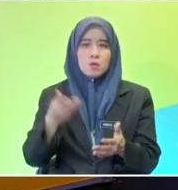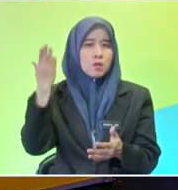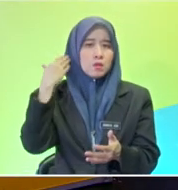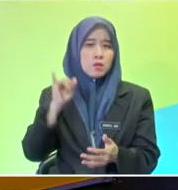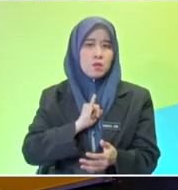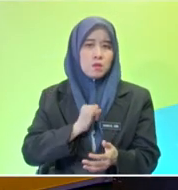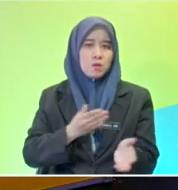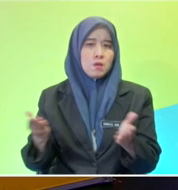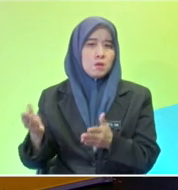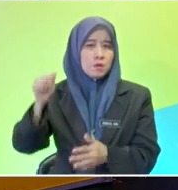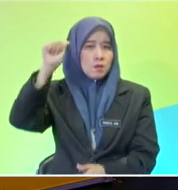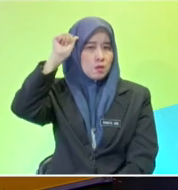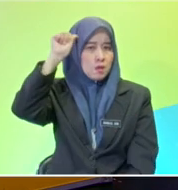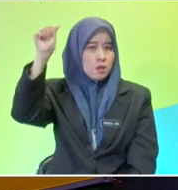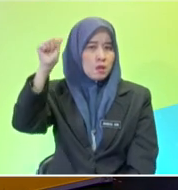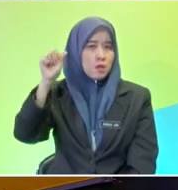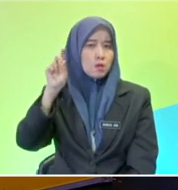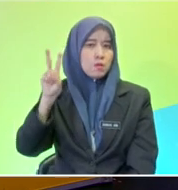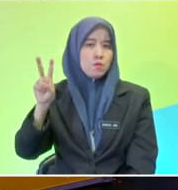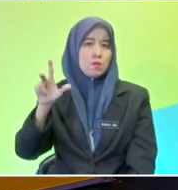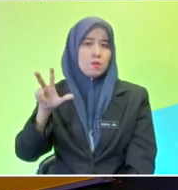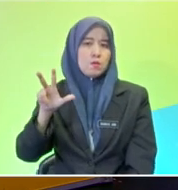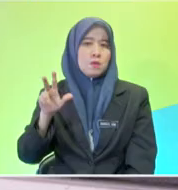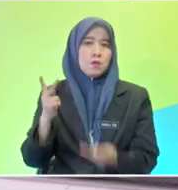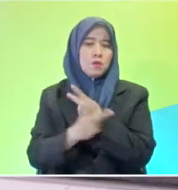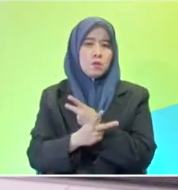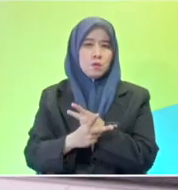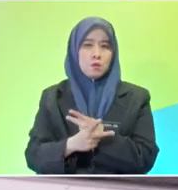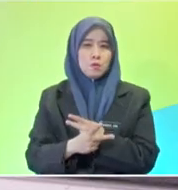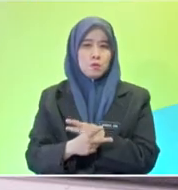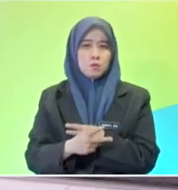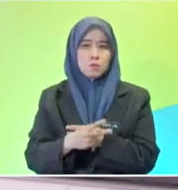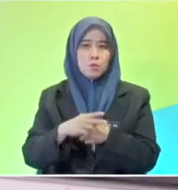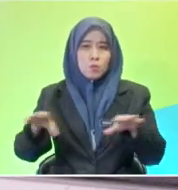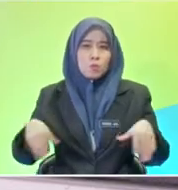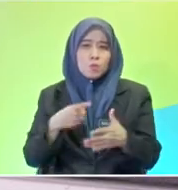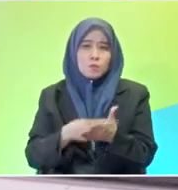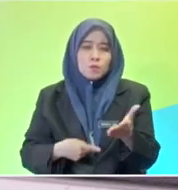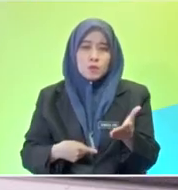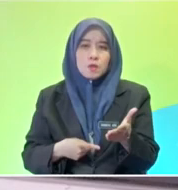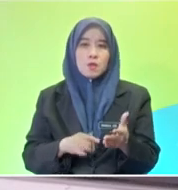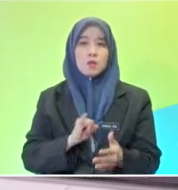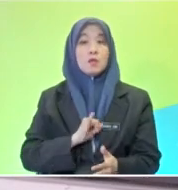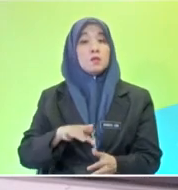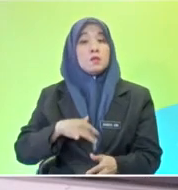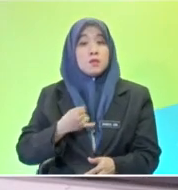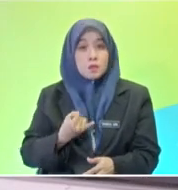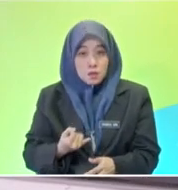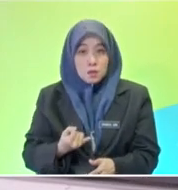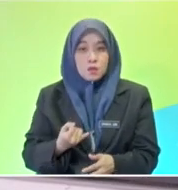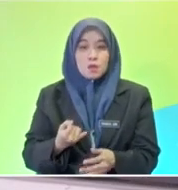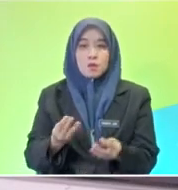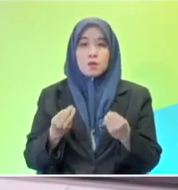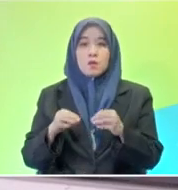2-3 kali bukan main khusyuk tu. Buat apa tu? Cik Su, saya teringin nak menanam pokok bunga ros